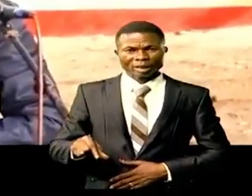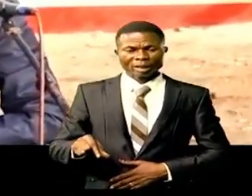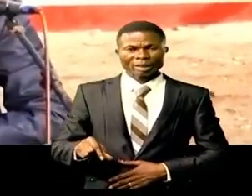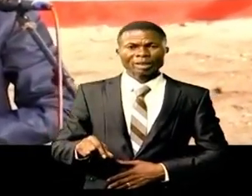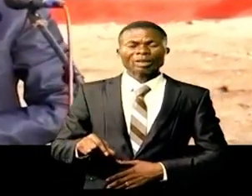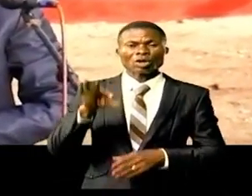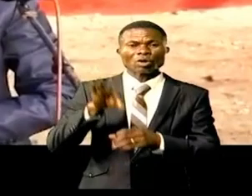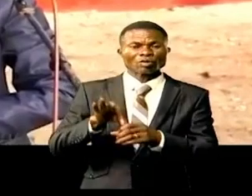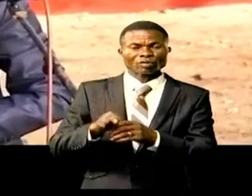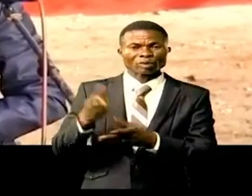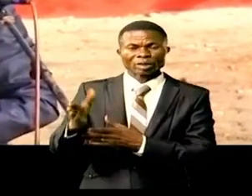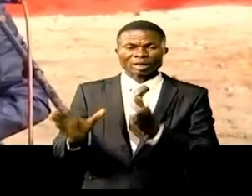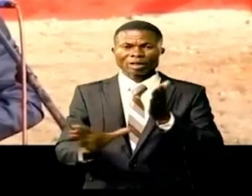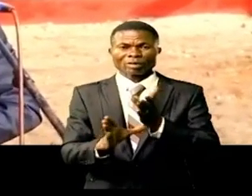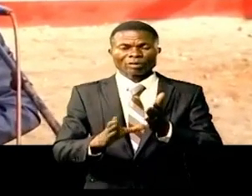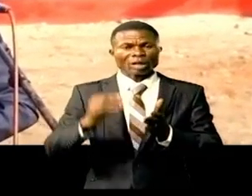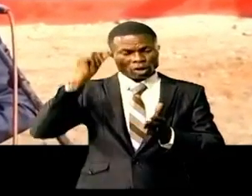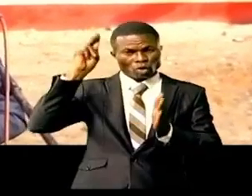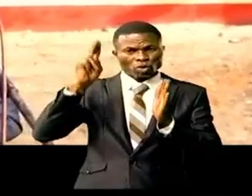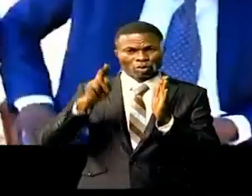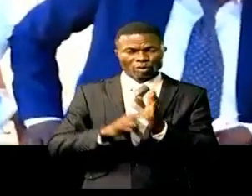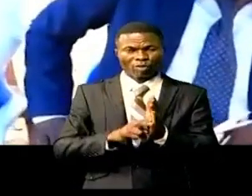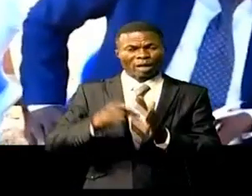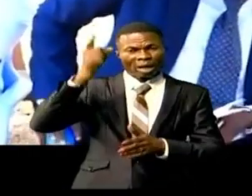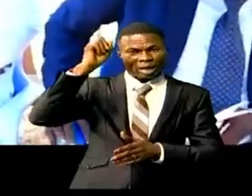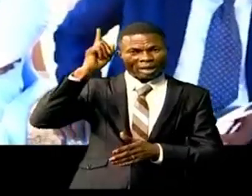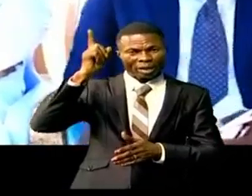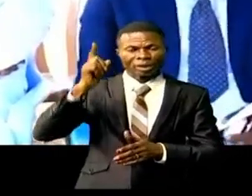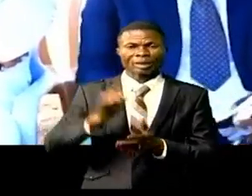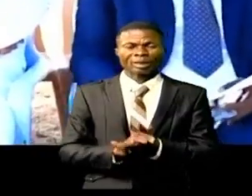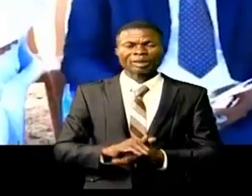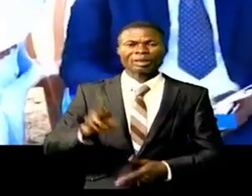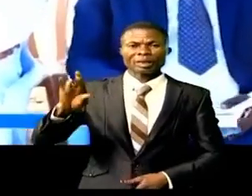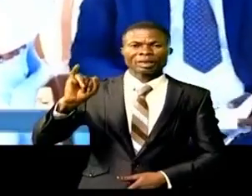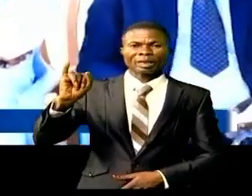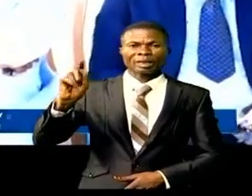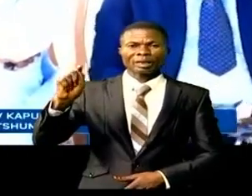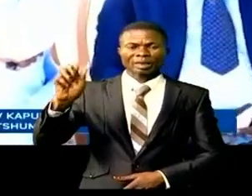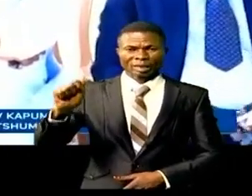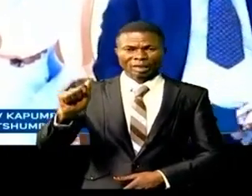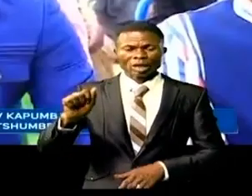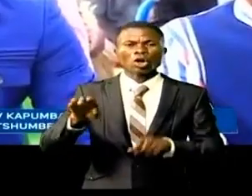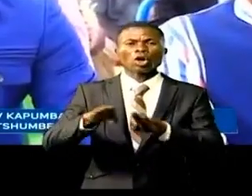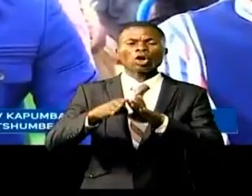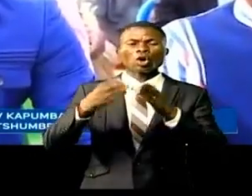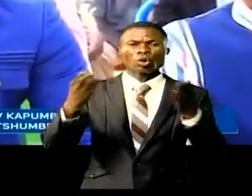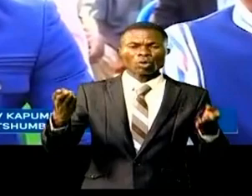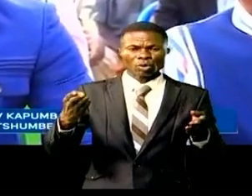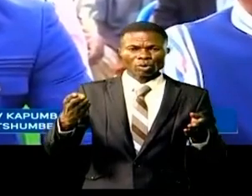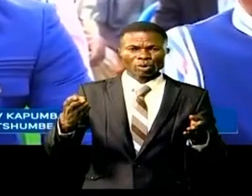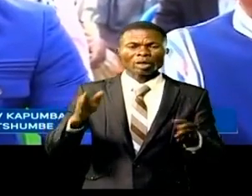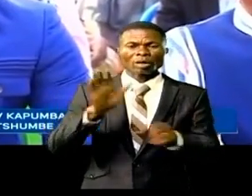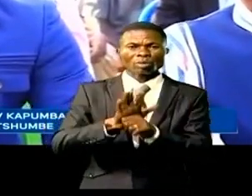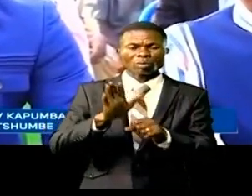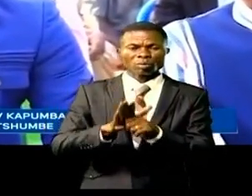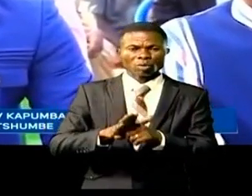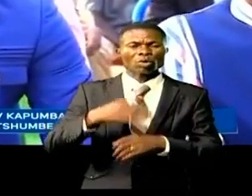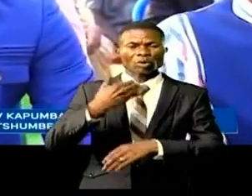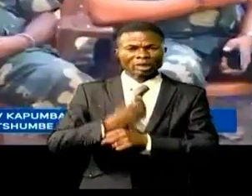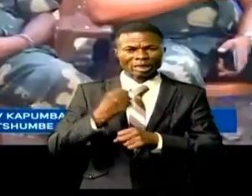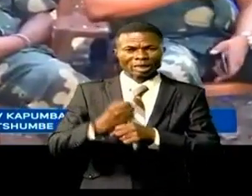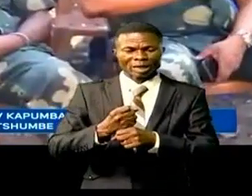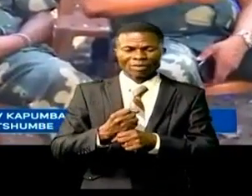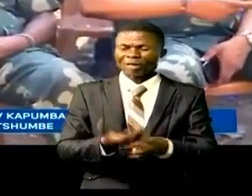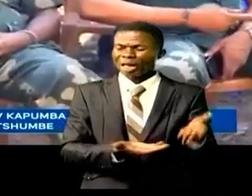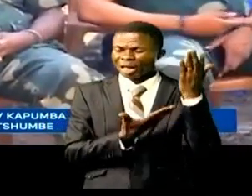d'être réélu vice-gouverneur, avait comme titulaire Rita Bola, a déjà inauguré en peu de temps plusieurs réalisations à